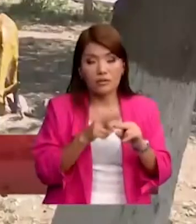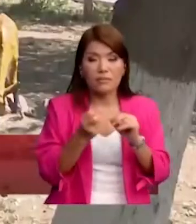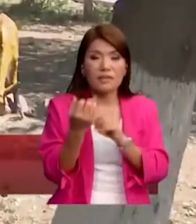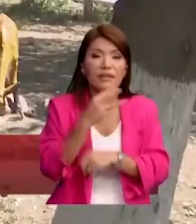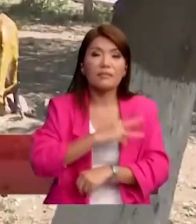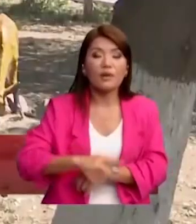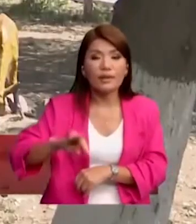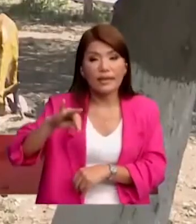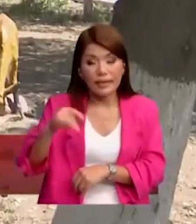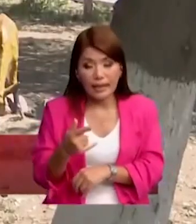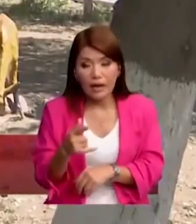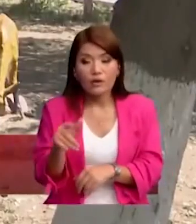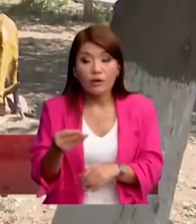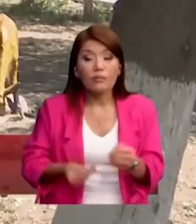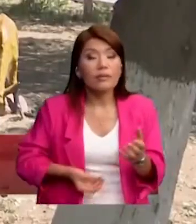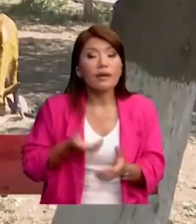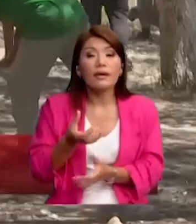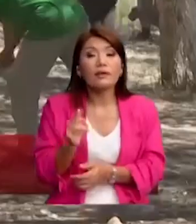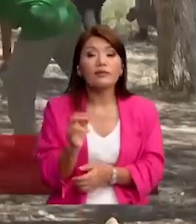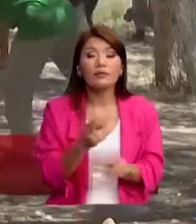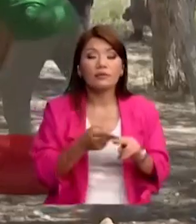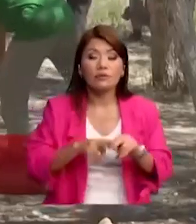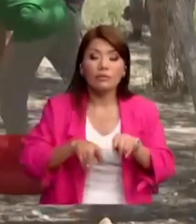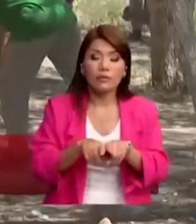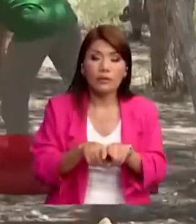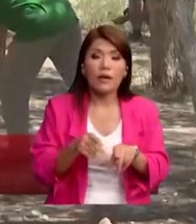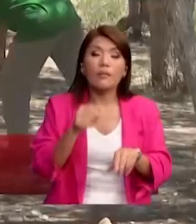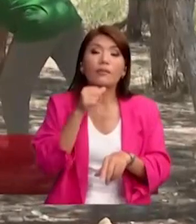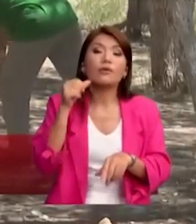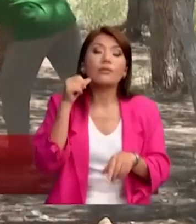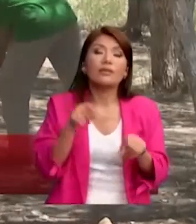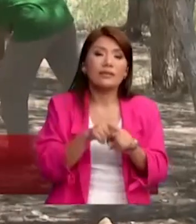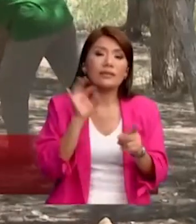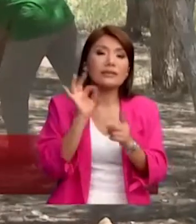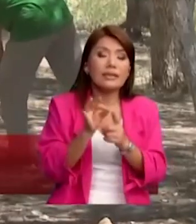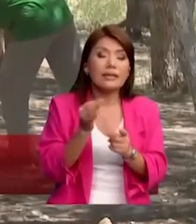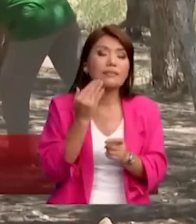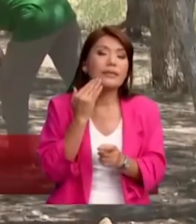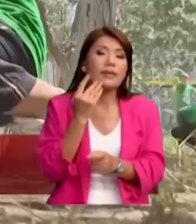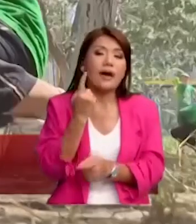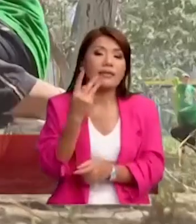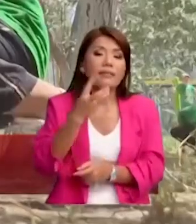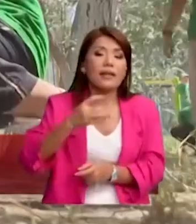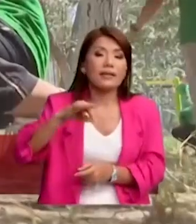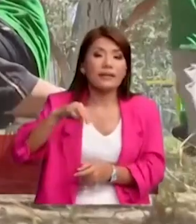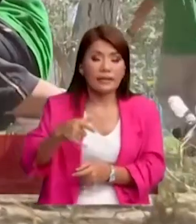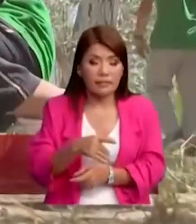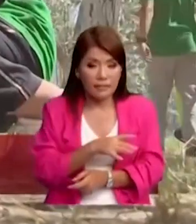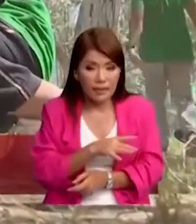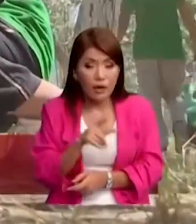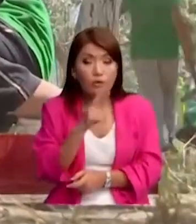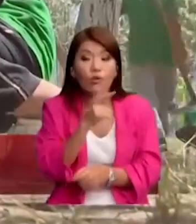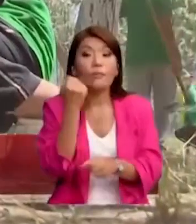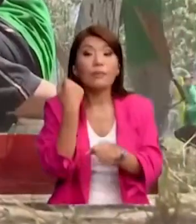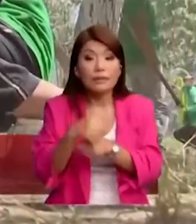миллионов тенге для финансирования проектов благоустройства. В прошлом году на эти цели выделяли около 1 миллиарда тенге. Победившее